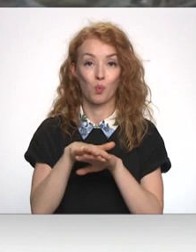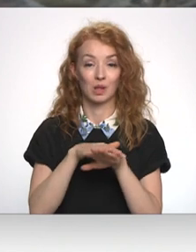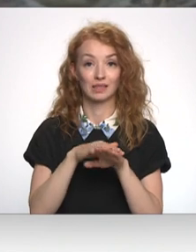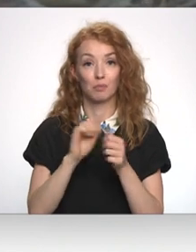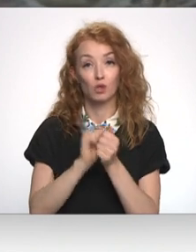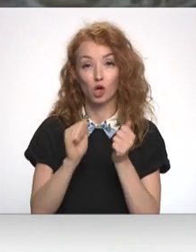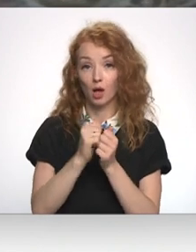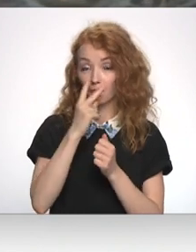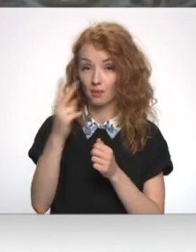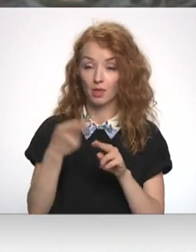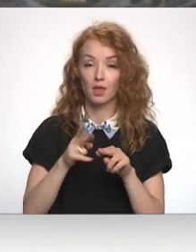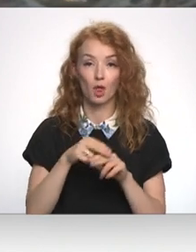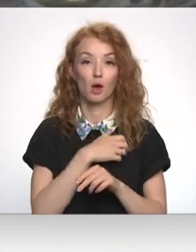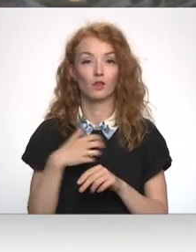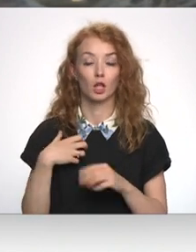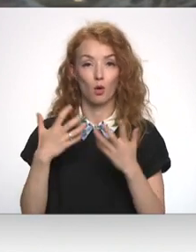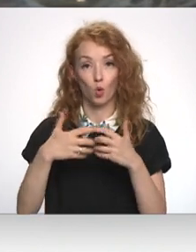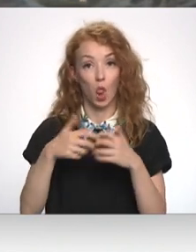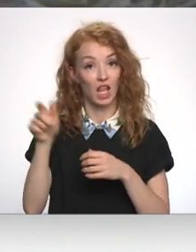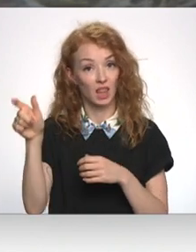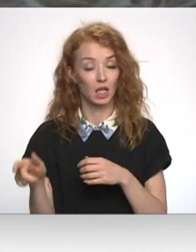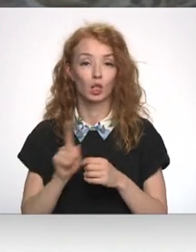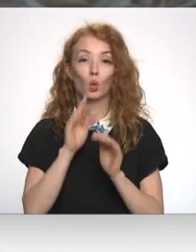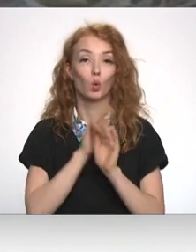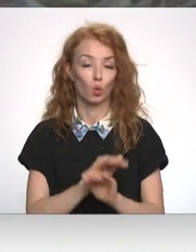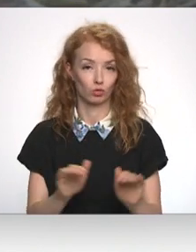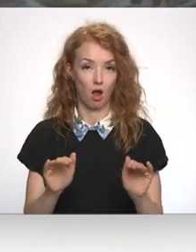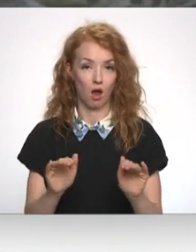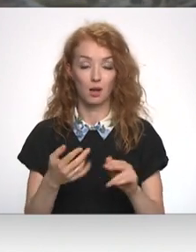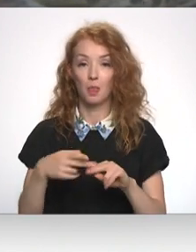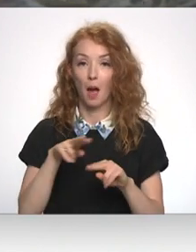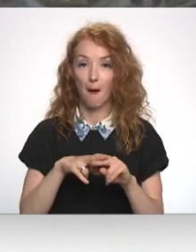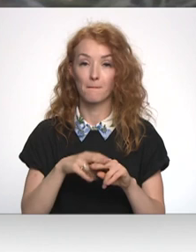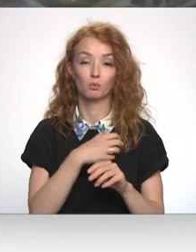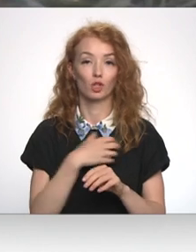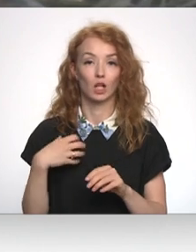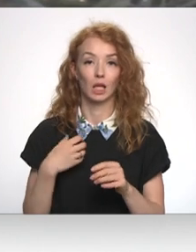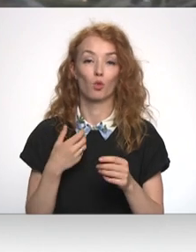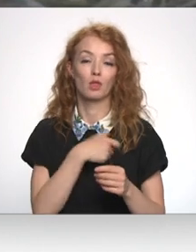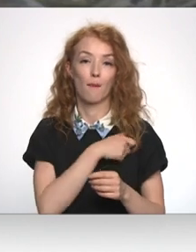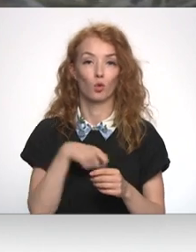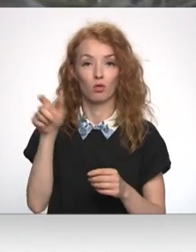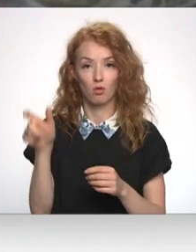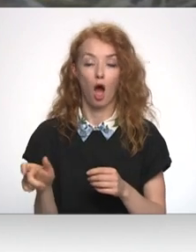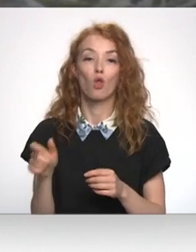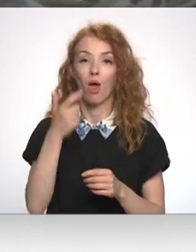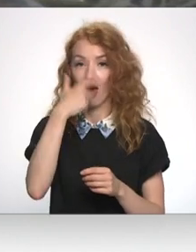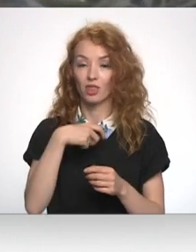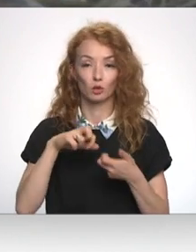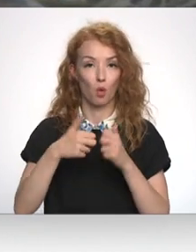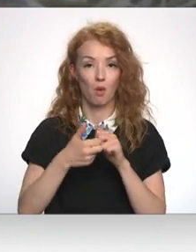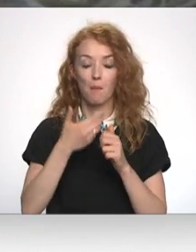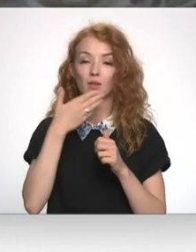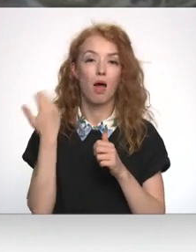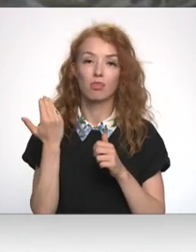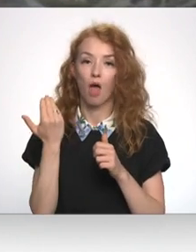biežāk, tad pašvaldību politiķu darbs norit salīdzinoši klusāk. Tāpēc vietvaru deputātu ētikas problēmas nav nonākušas